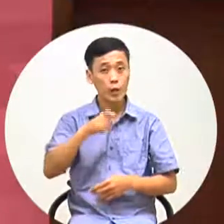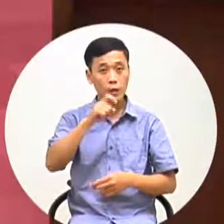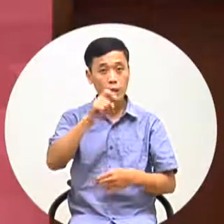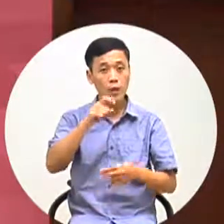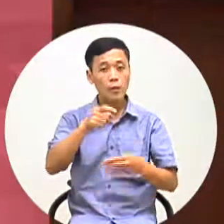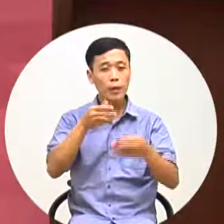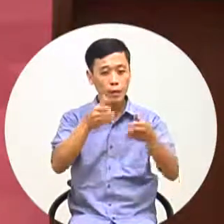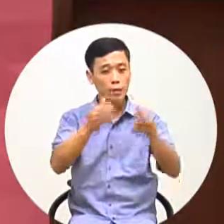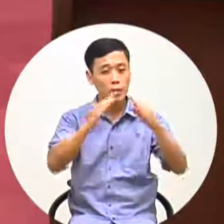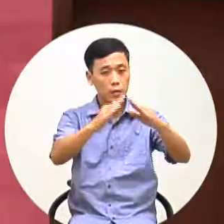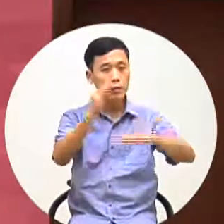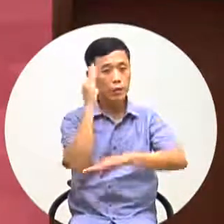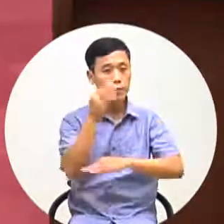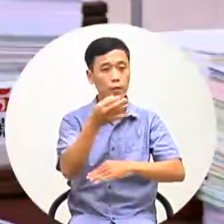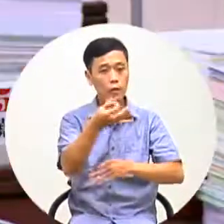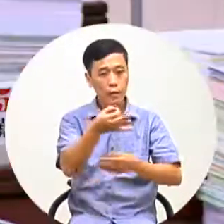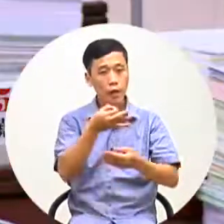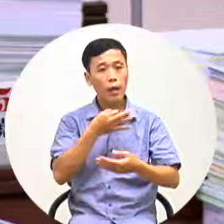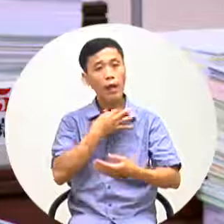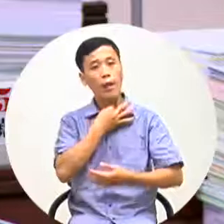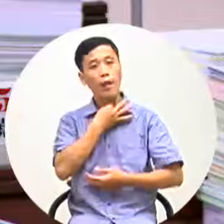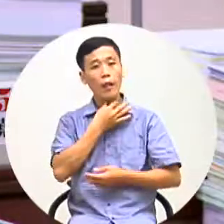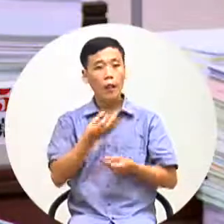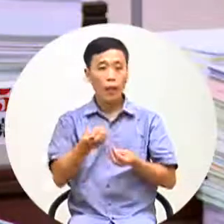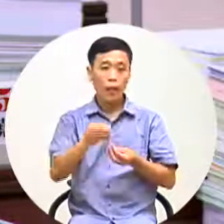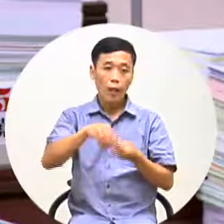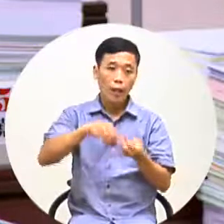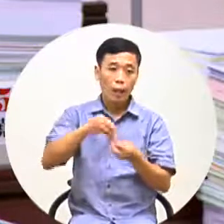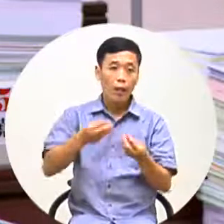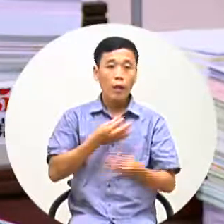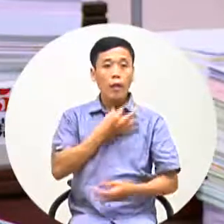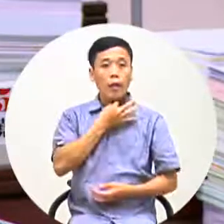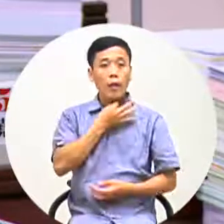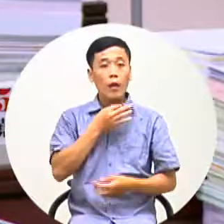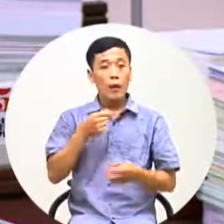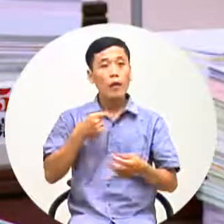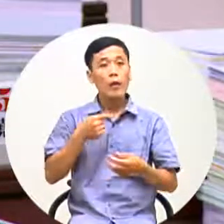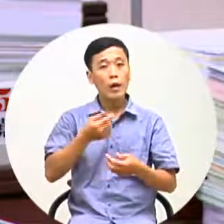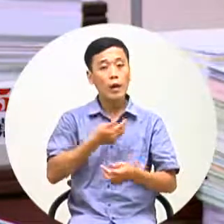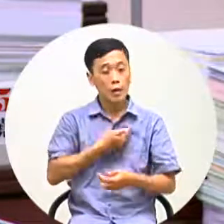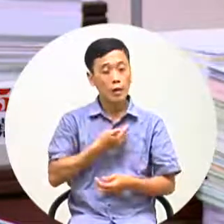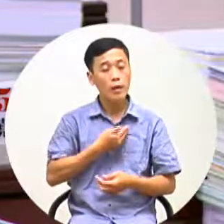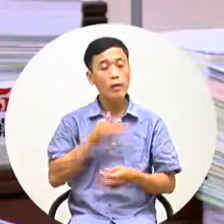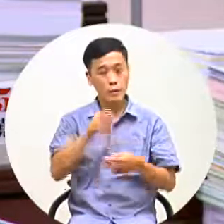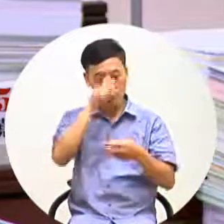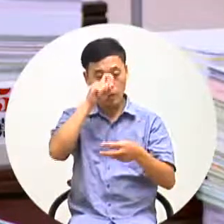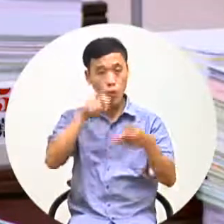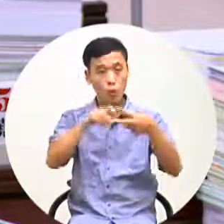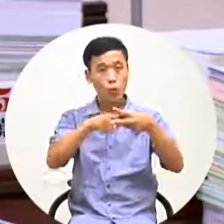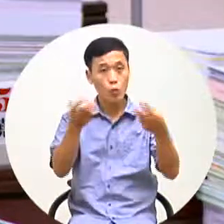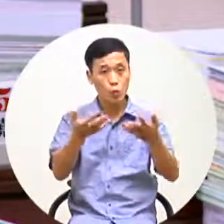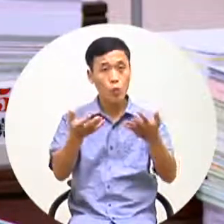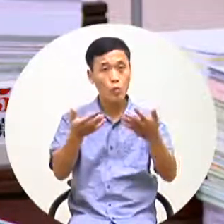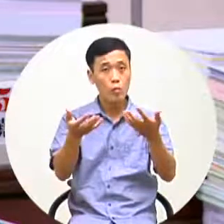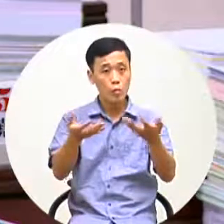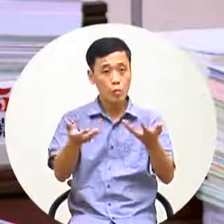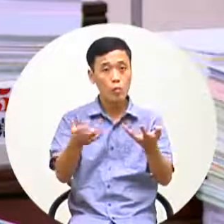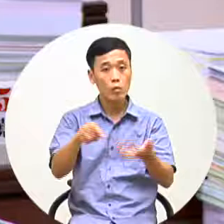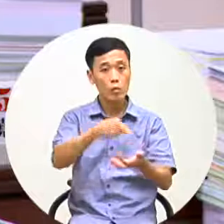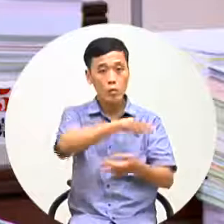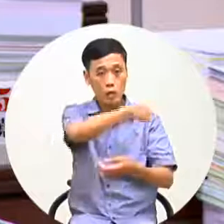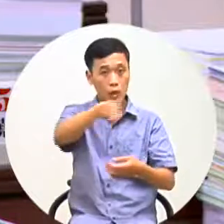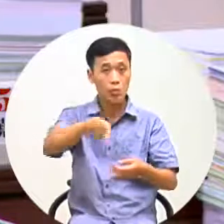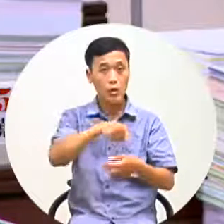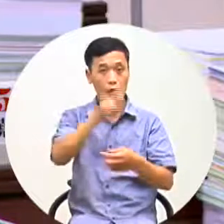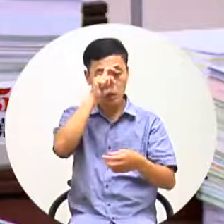么我们可以让这个公务部门在你开辟的时候，第一以防火这个